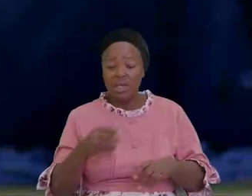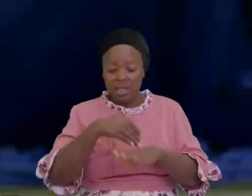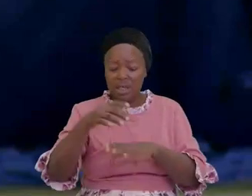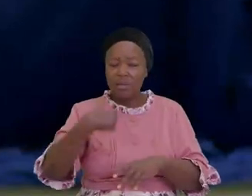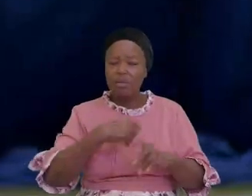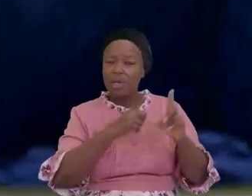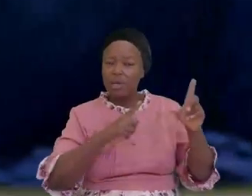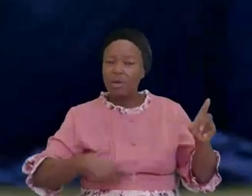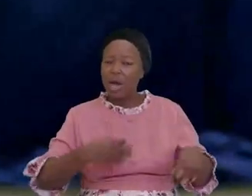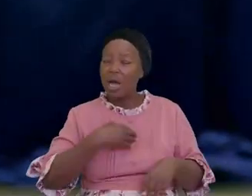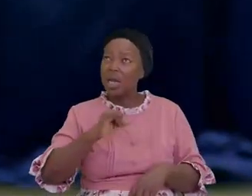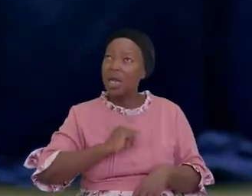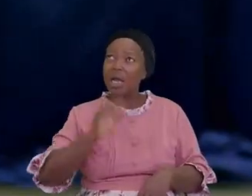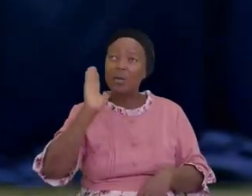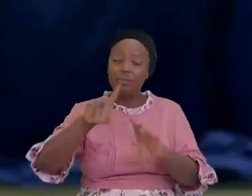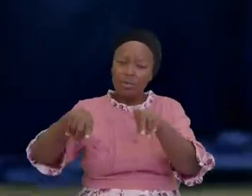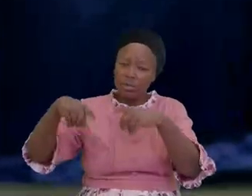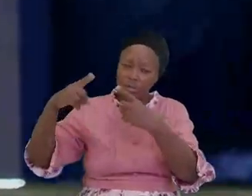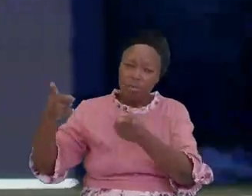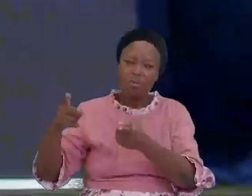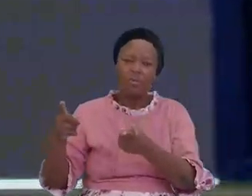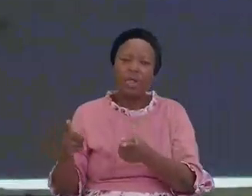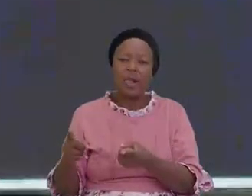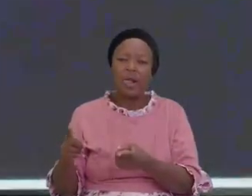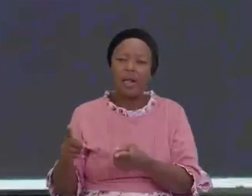Envoie-moi, Seigneur, et j'irai.